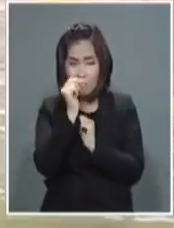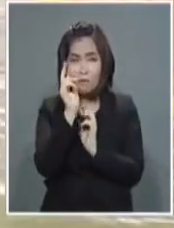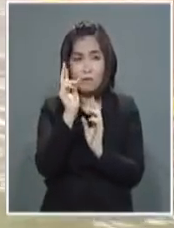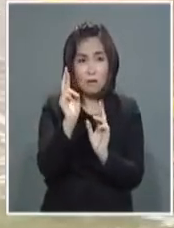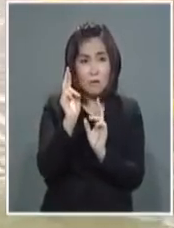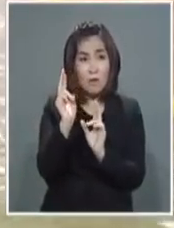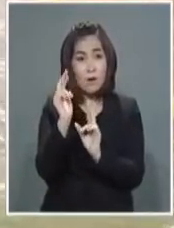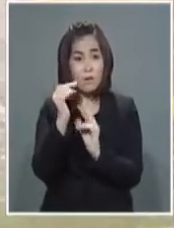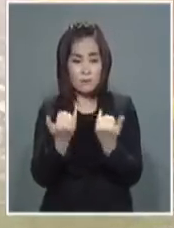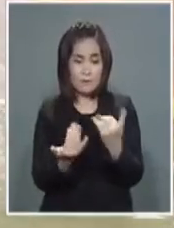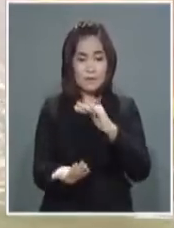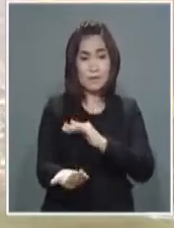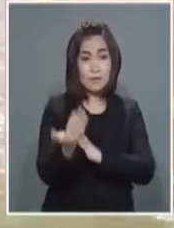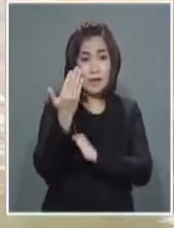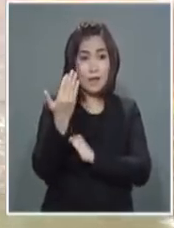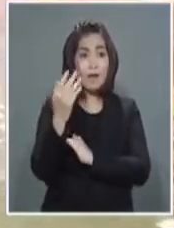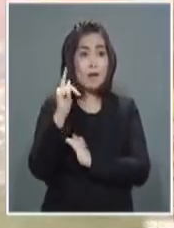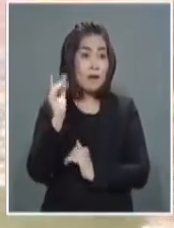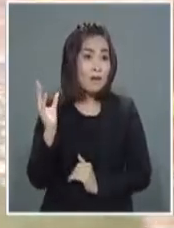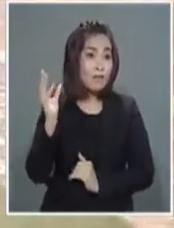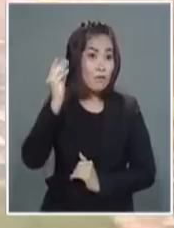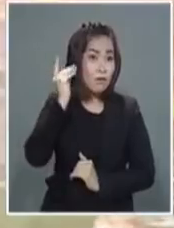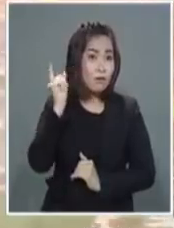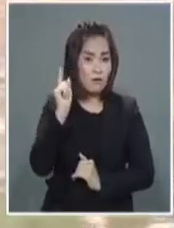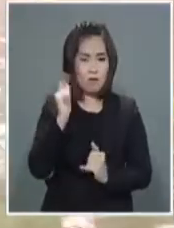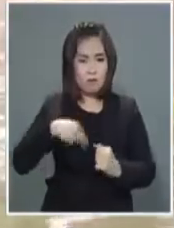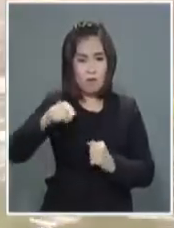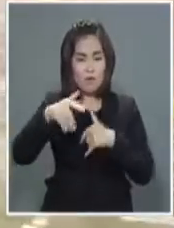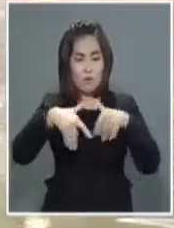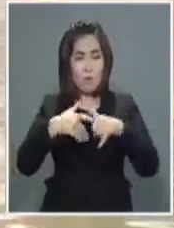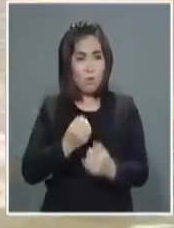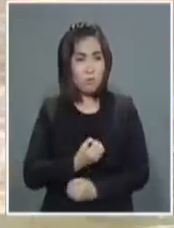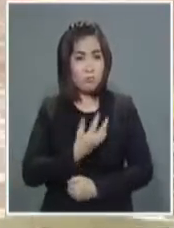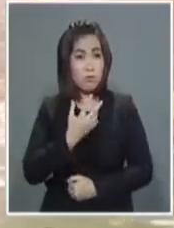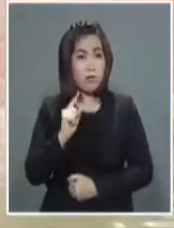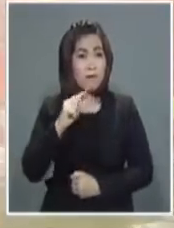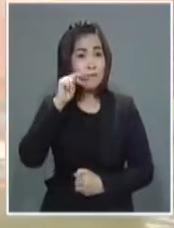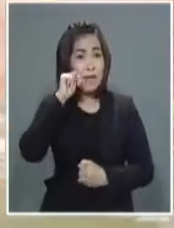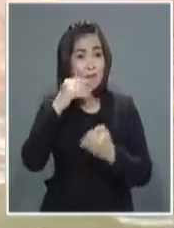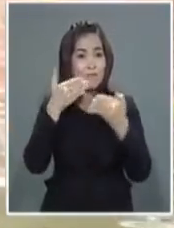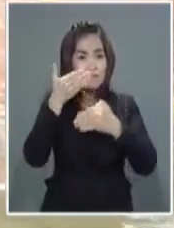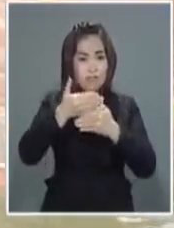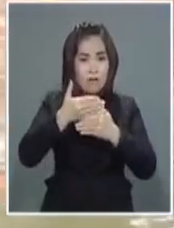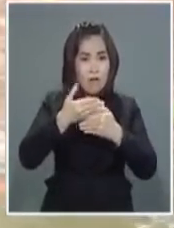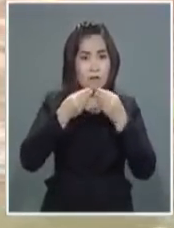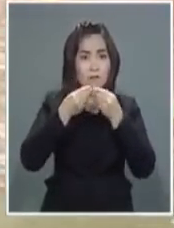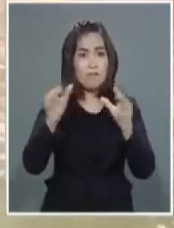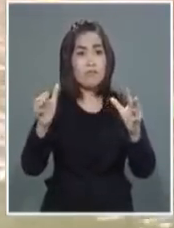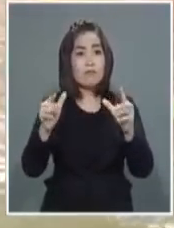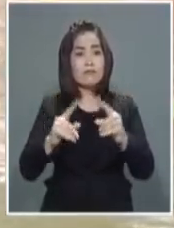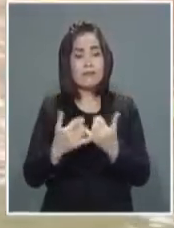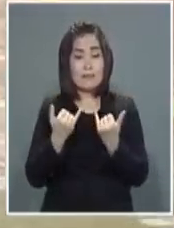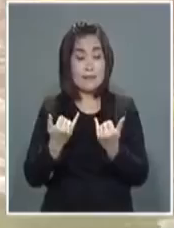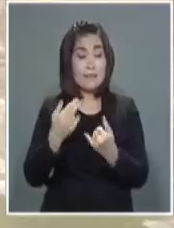ดนะคะเมื่อช่วงเช้าที่ผ่านมามีกระแสข่าวออกมาที่ได้สร้างความตื่นตระหนกให้กับชาวบ้านว่าผนังกั้นน้ำนั้นแตกค่ะแต่ว่าล่าสุดทางนายก